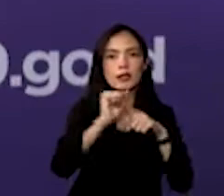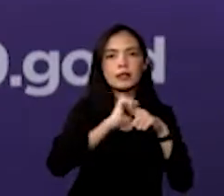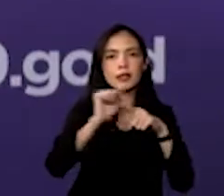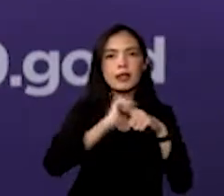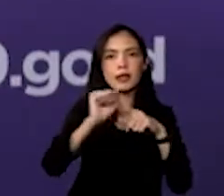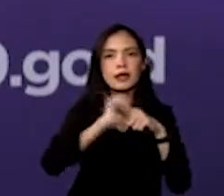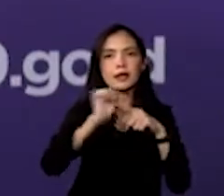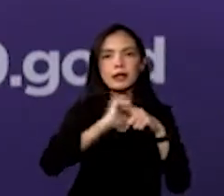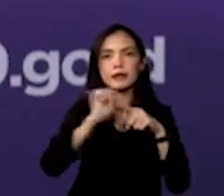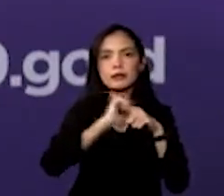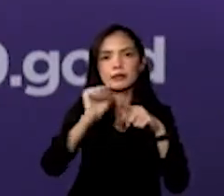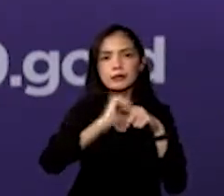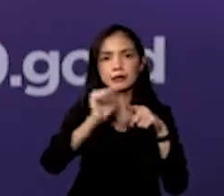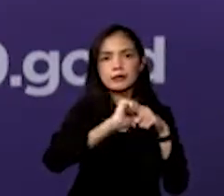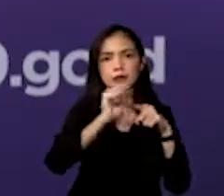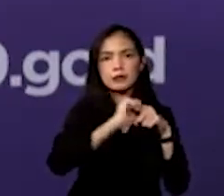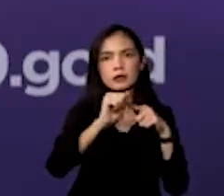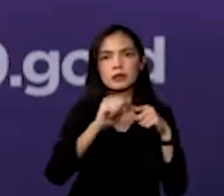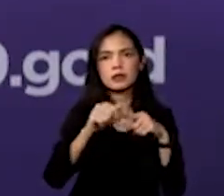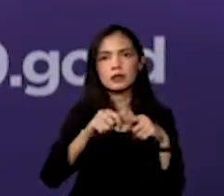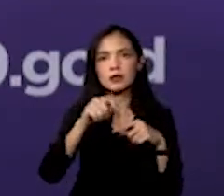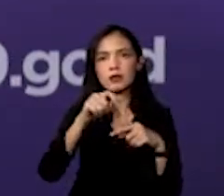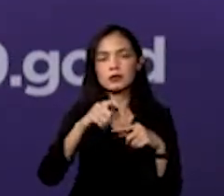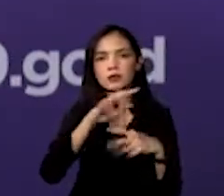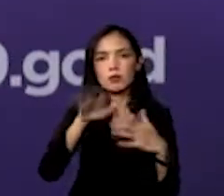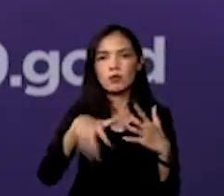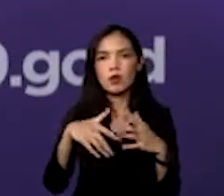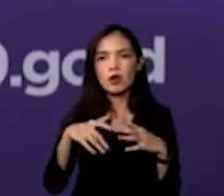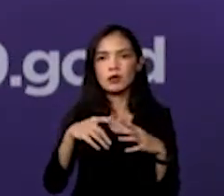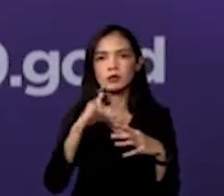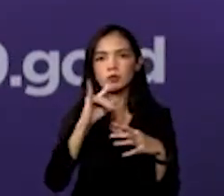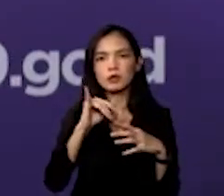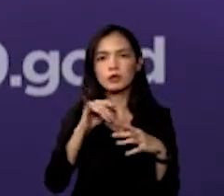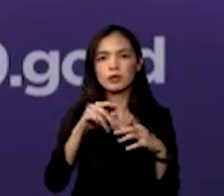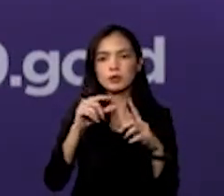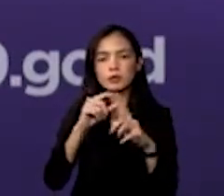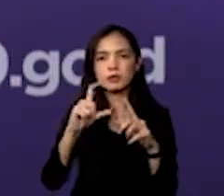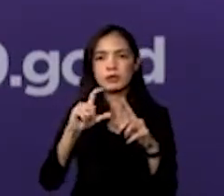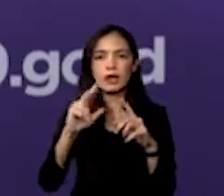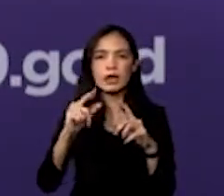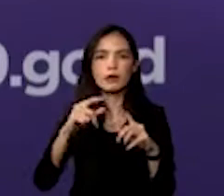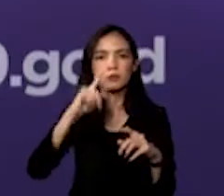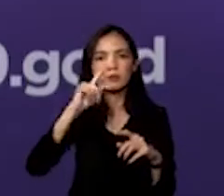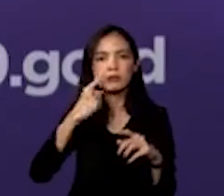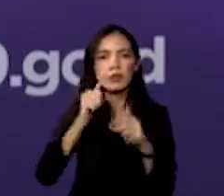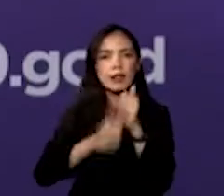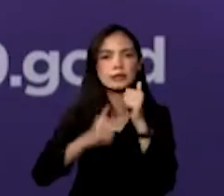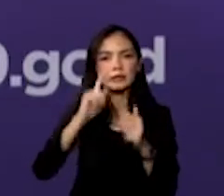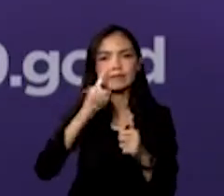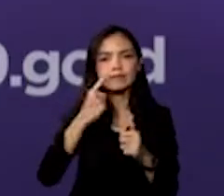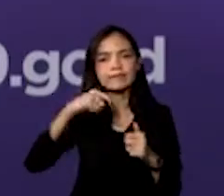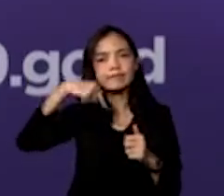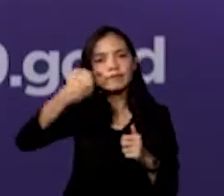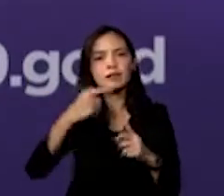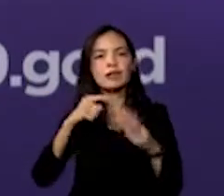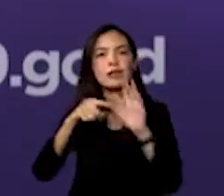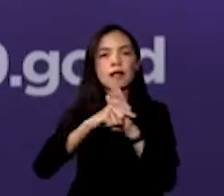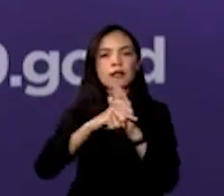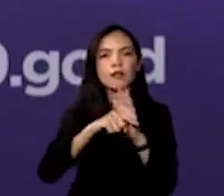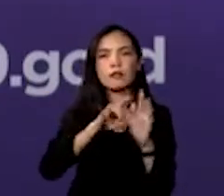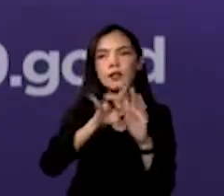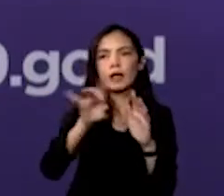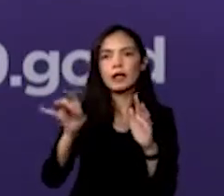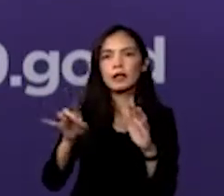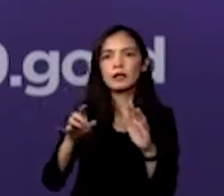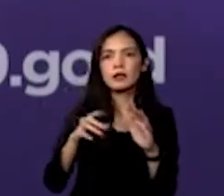ee tenaga pendukungnya semua sudahah di PCR negatif semua ya dia main enggak enggak ganti baju naik ke mobil pulang